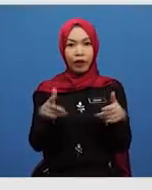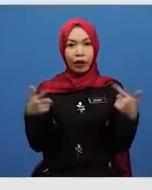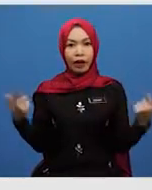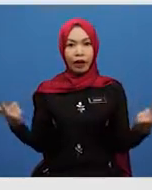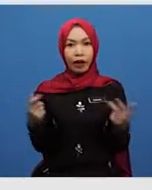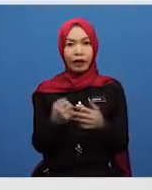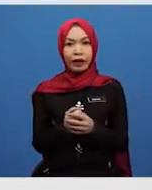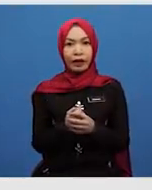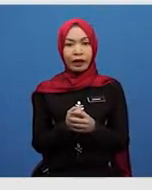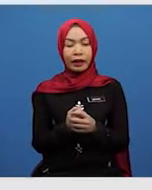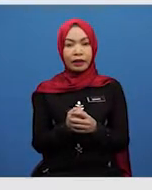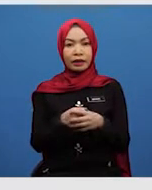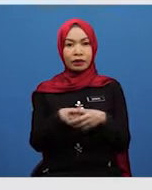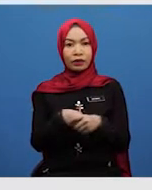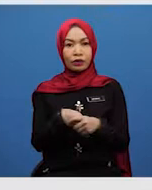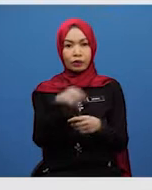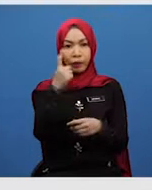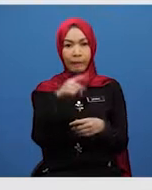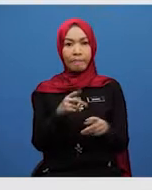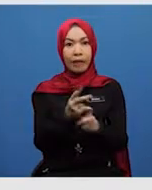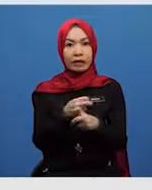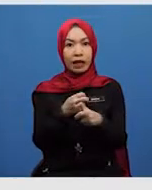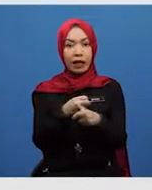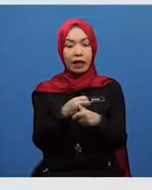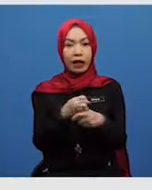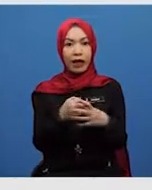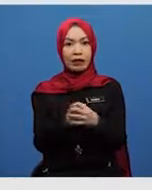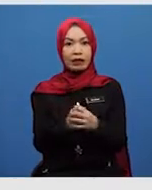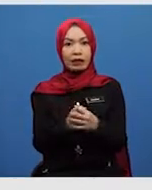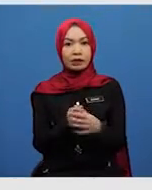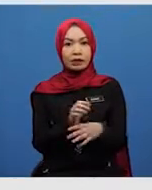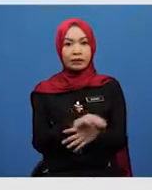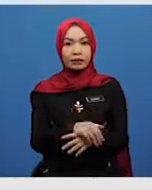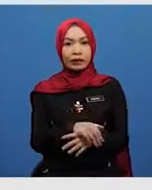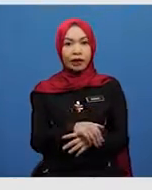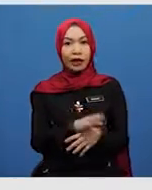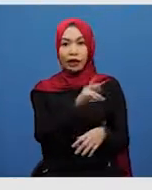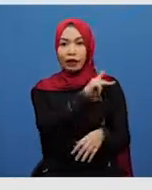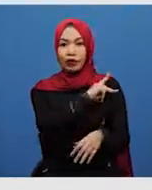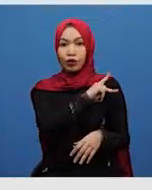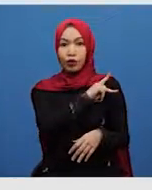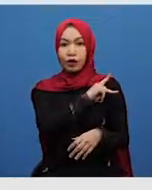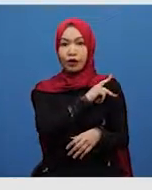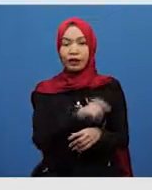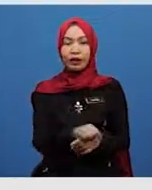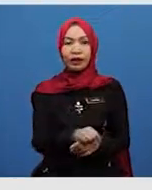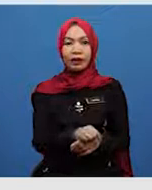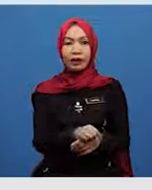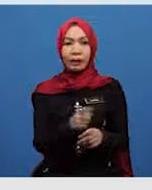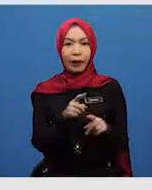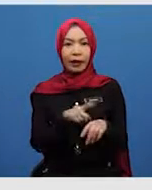bagi masyarakat Iban pemimpin utama ialah Twin rumah sementara